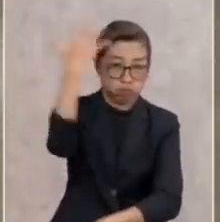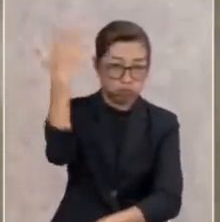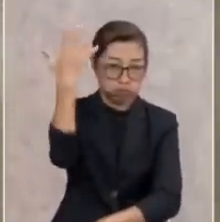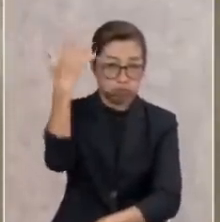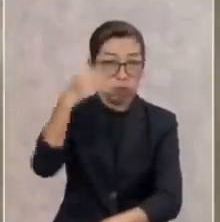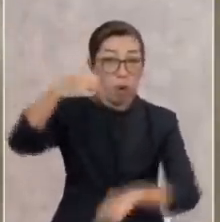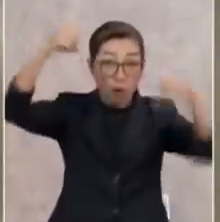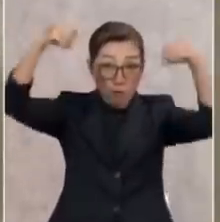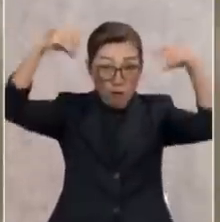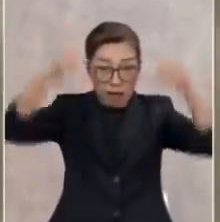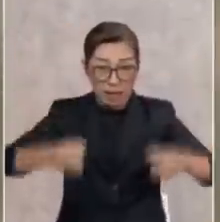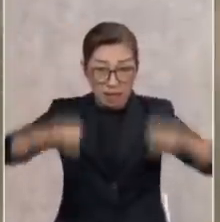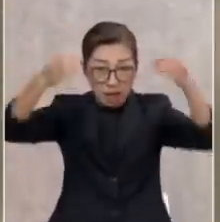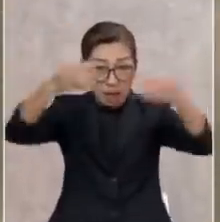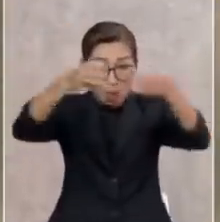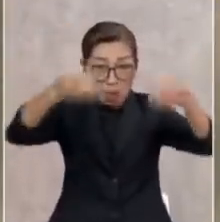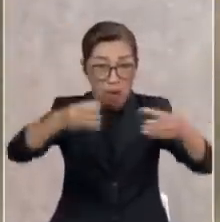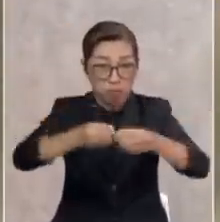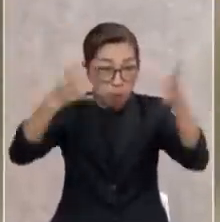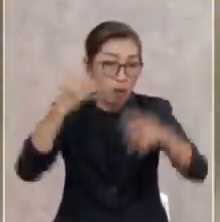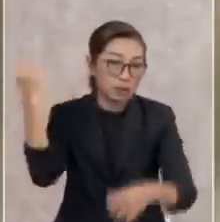ระเบิดดังสนั่นเลยคุณผู้ชมลองดูคลิปกันก่อน